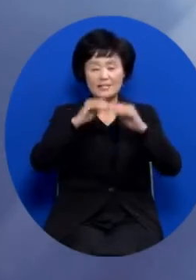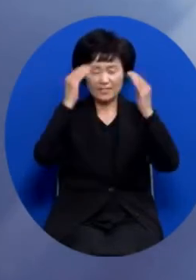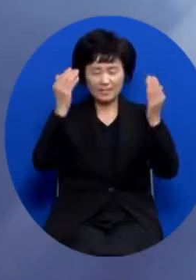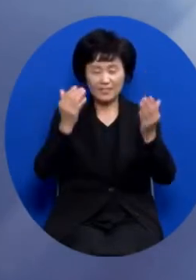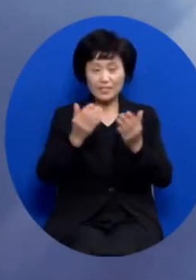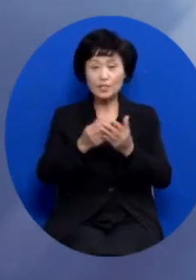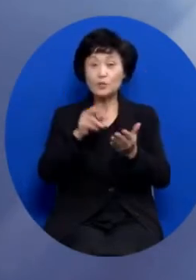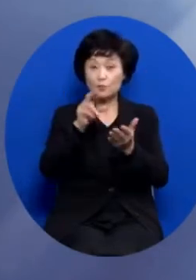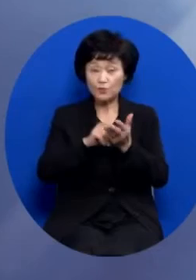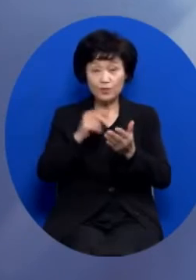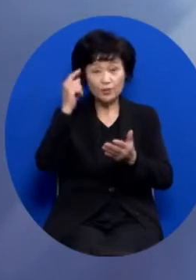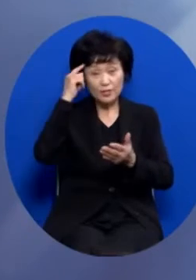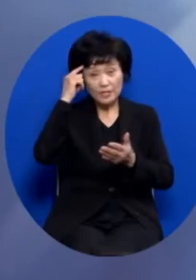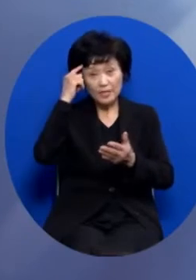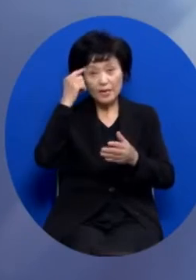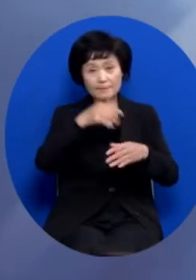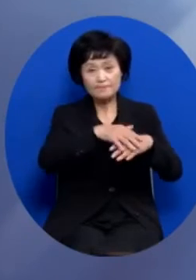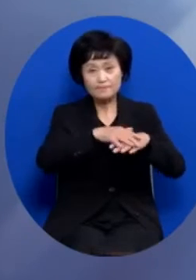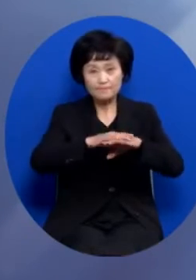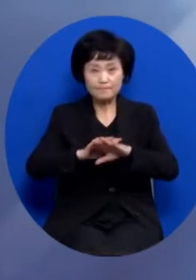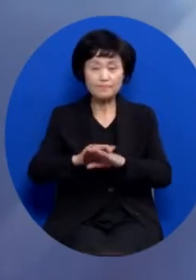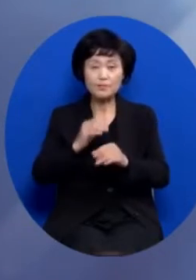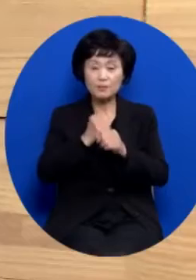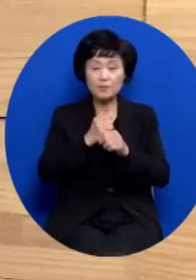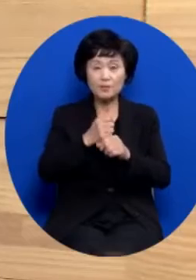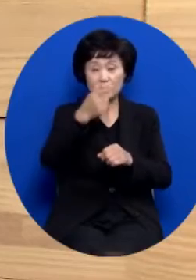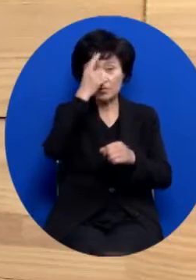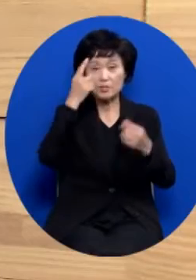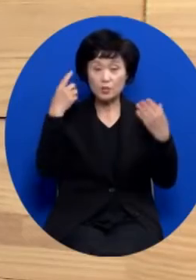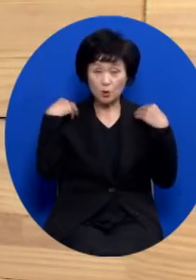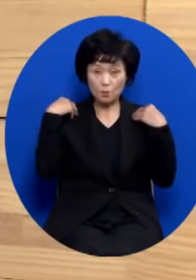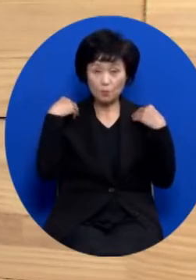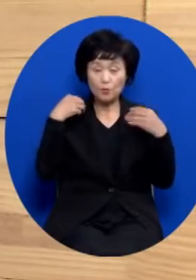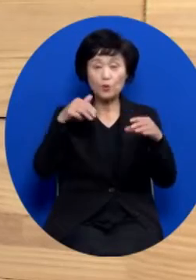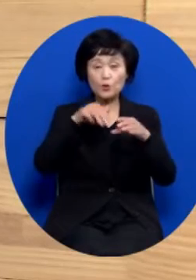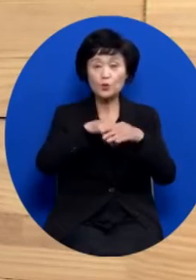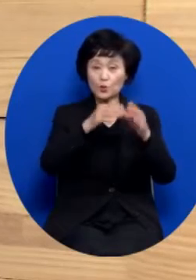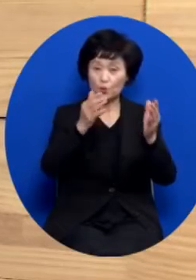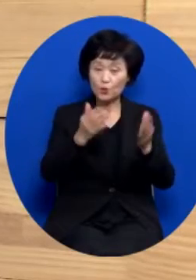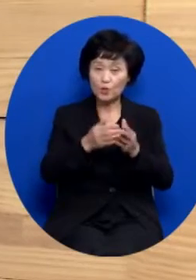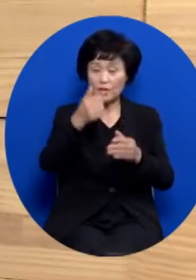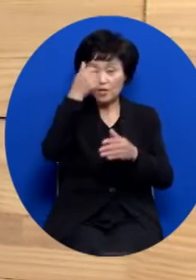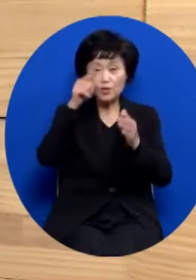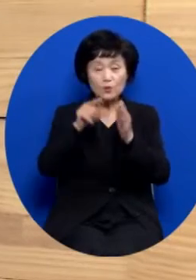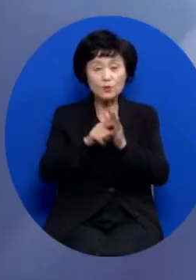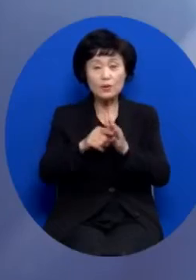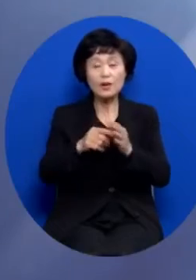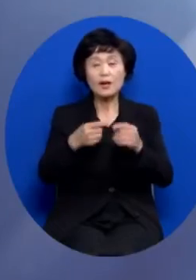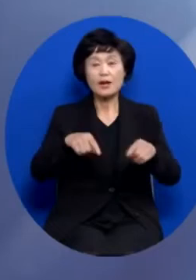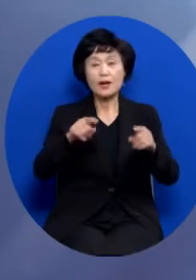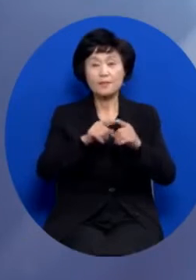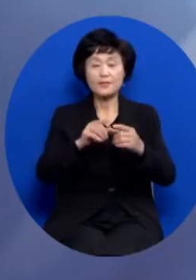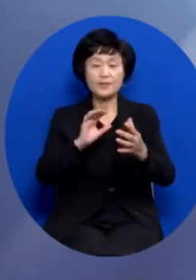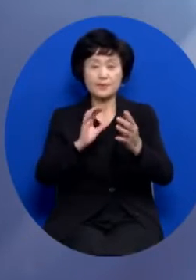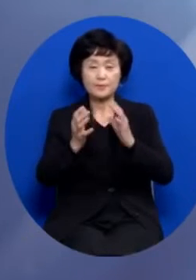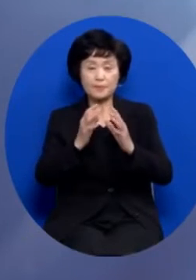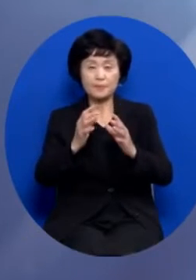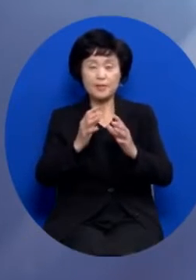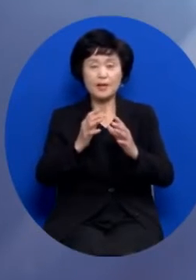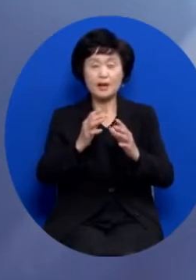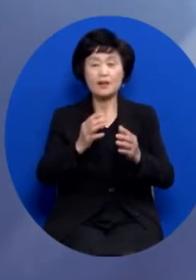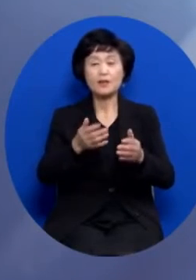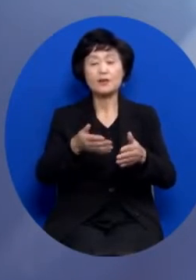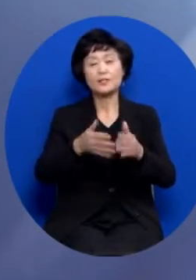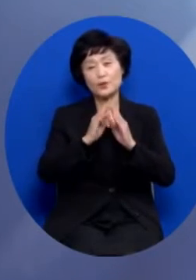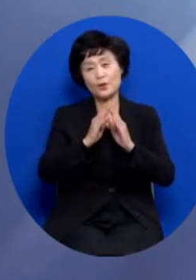저는 정부와 종교계, 특히 기독교계가 같이 협의하고 만들어 갈 수 있는 여지가 매우 크다